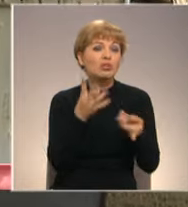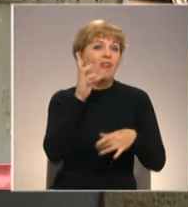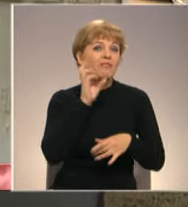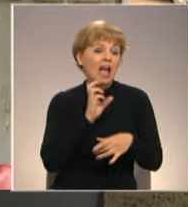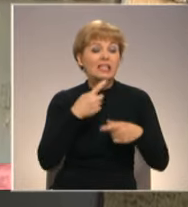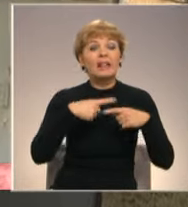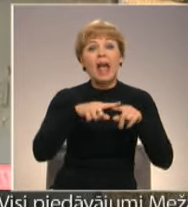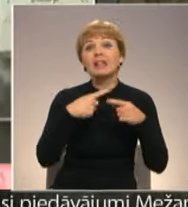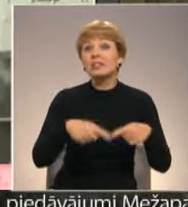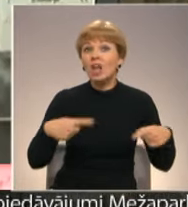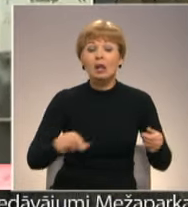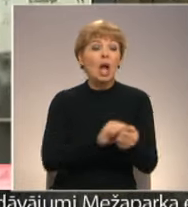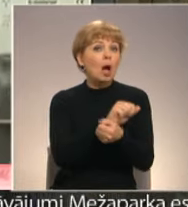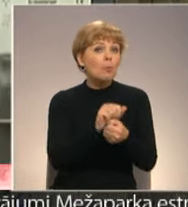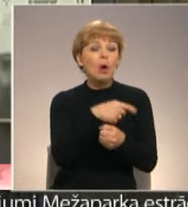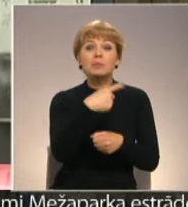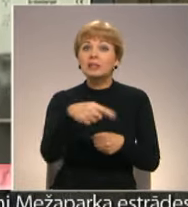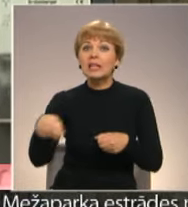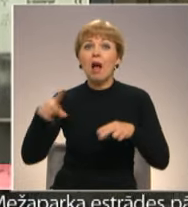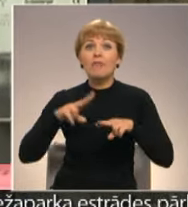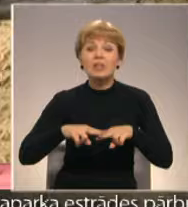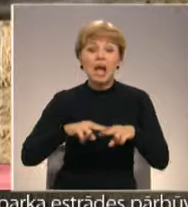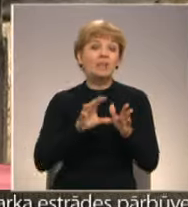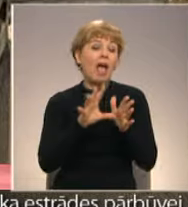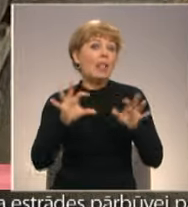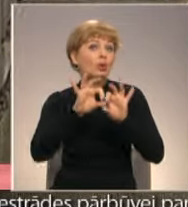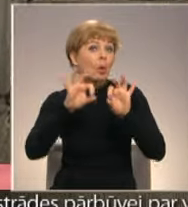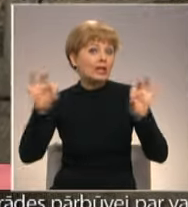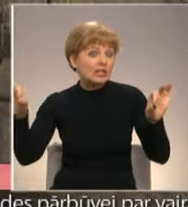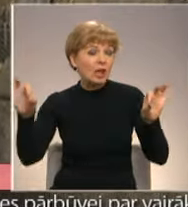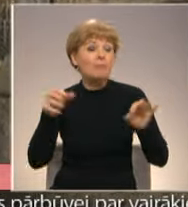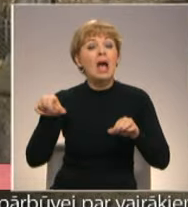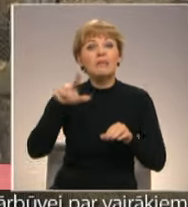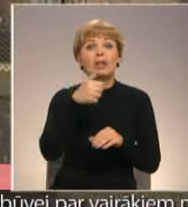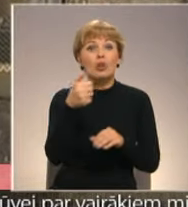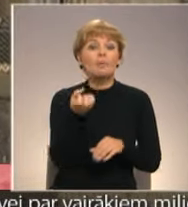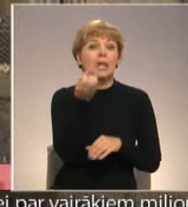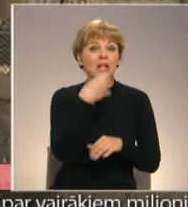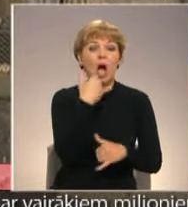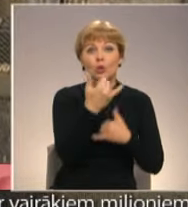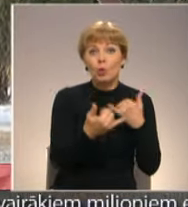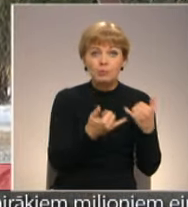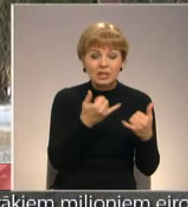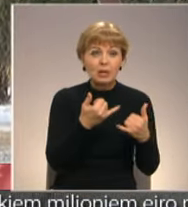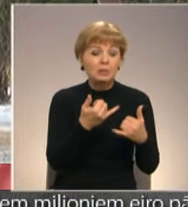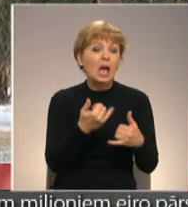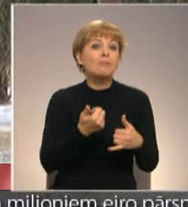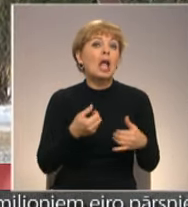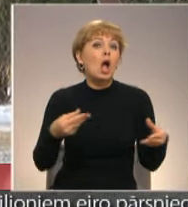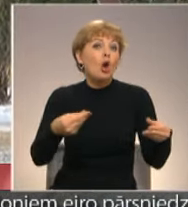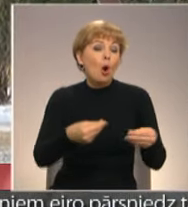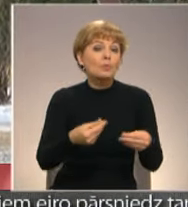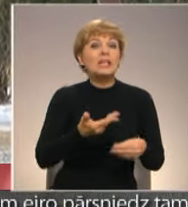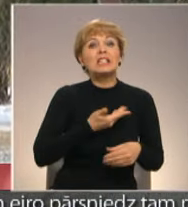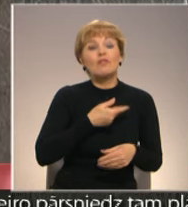tehniskās ierīces un bojājumi vēl citvēt elektrolīnijas garumā. Jau vairākus gadus dārzkopības kooperatīvas Sīļi viens teritorijā